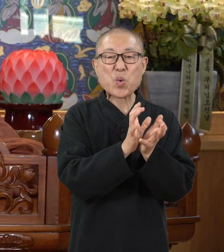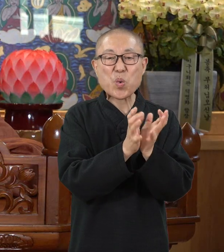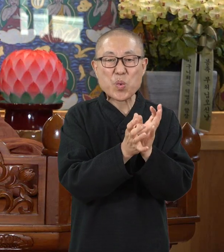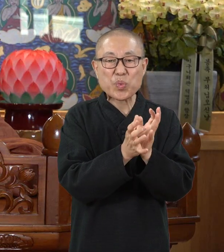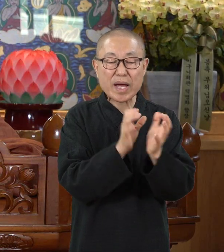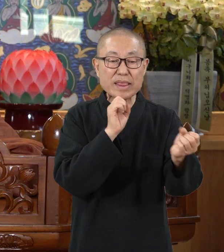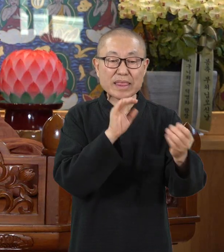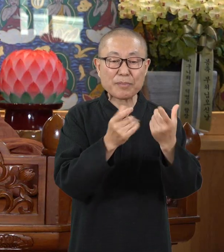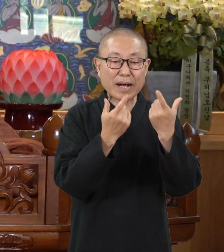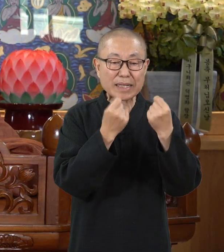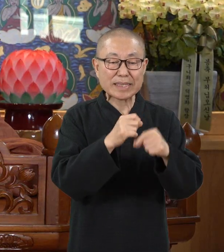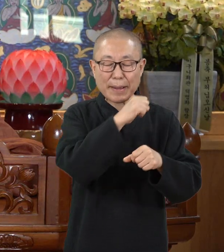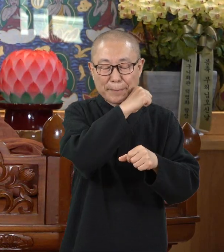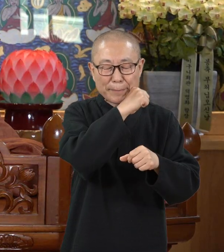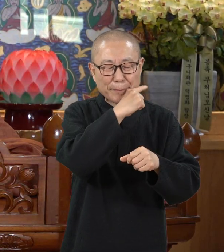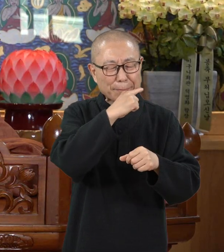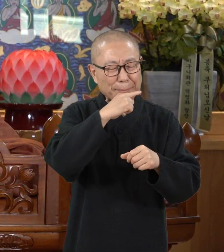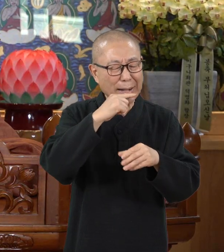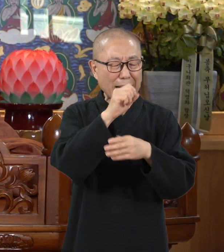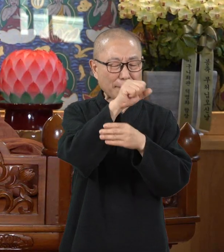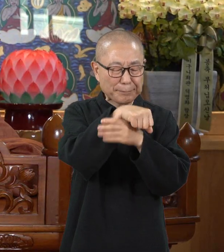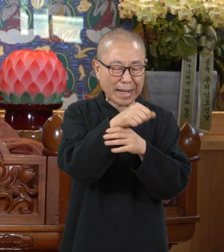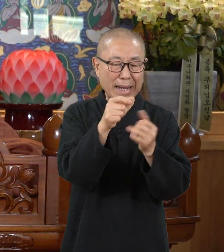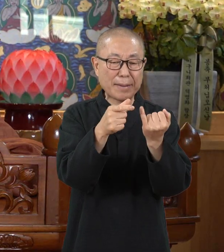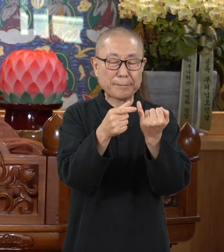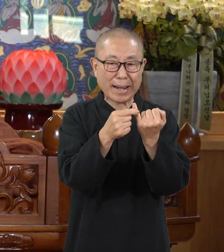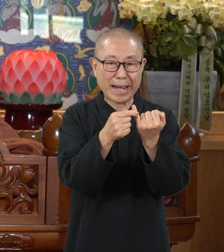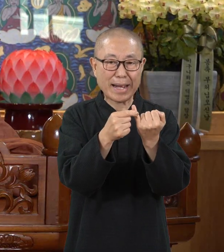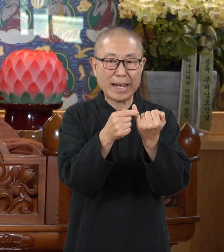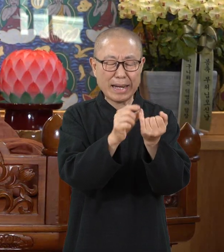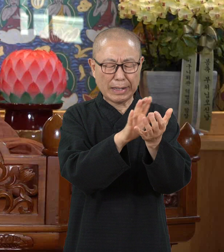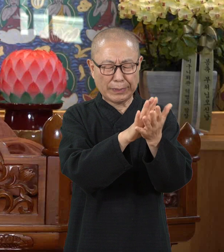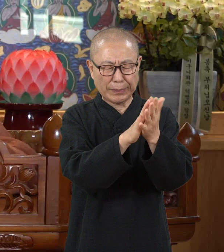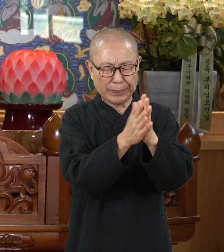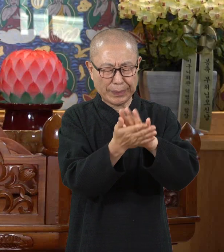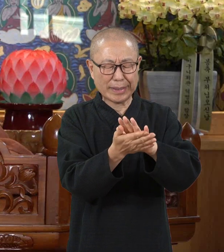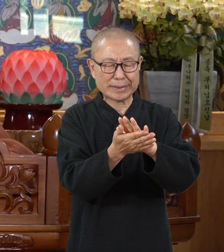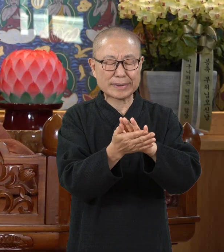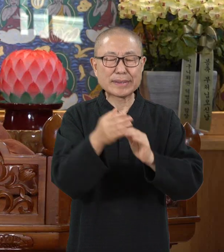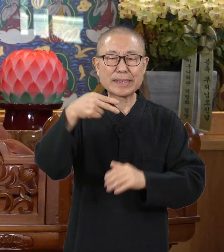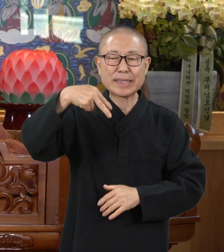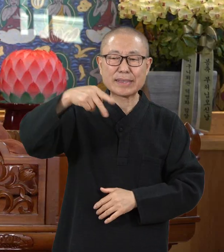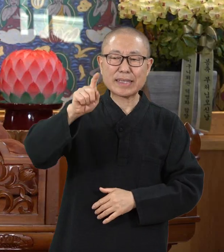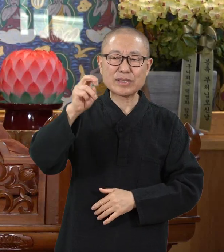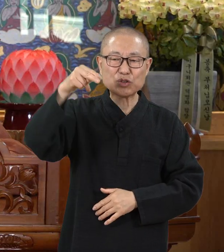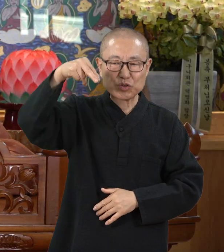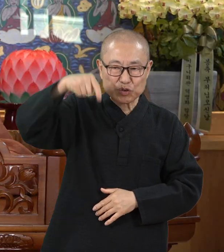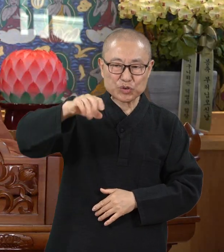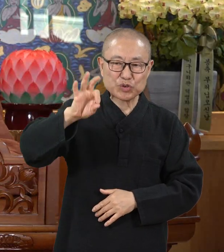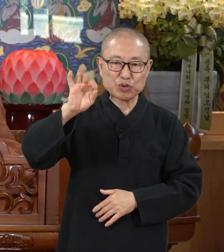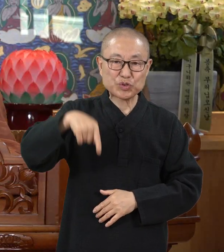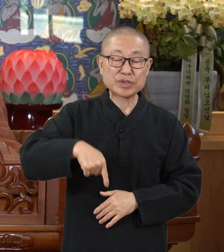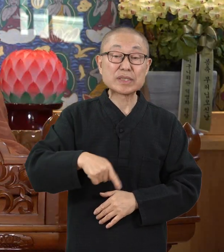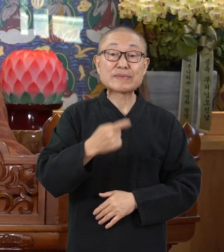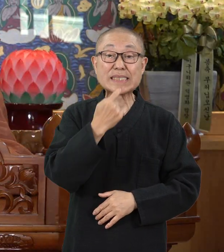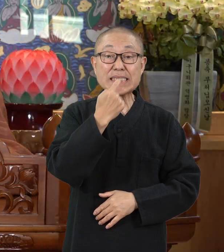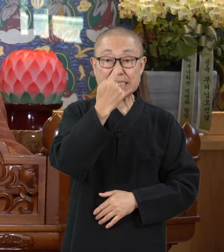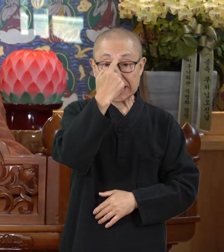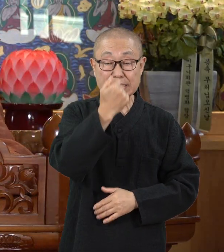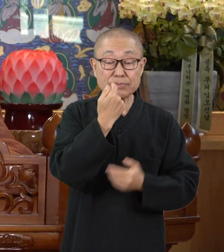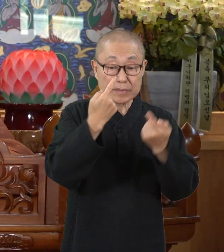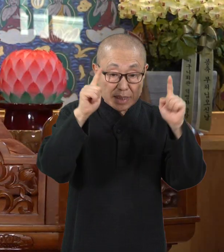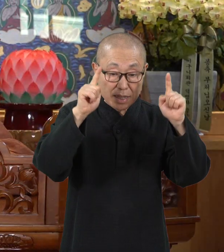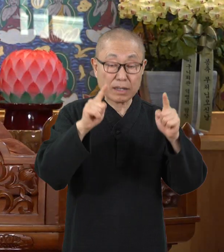보답하듯이 새빨간 열매 송이로 몸단장한 산수유. 우리 중앙승가대학교에는 산수유 나무가